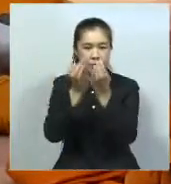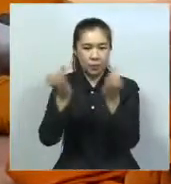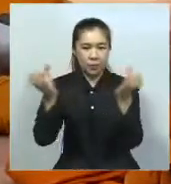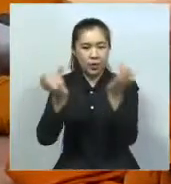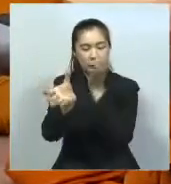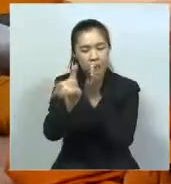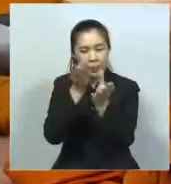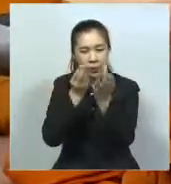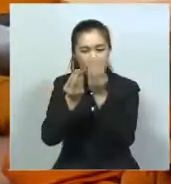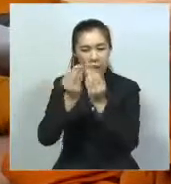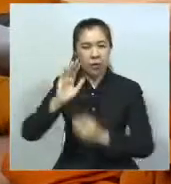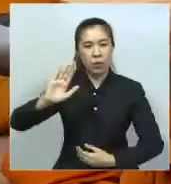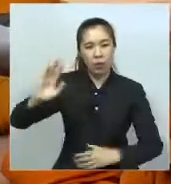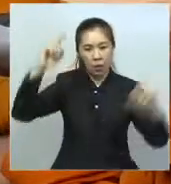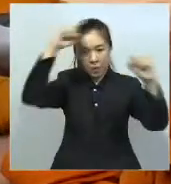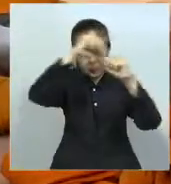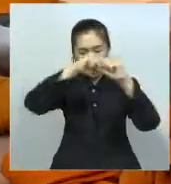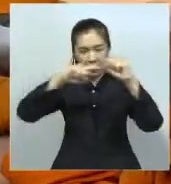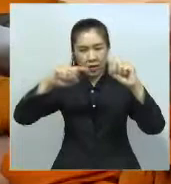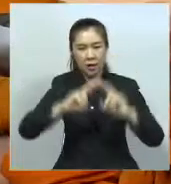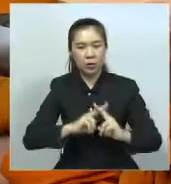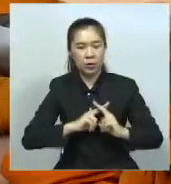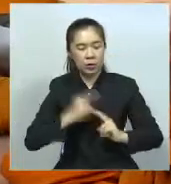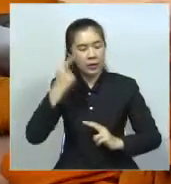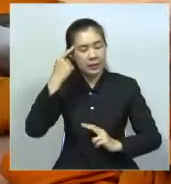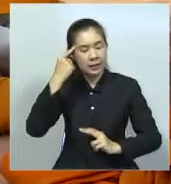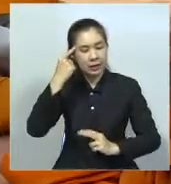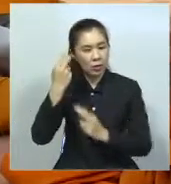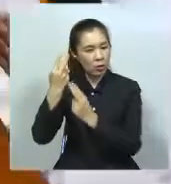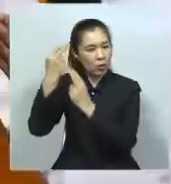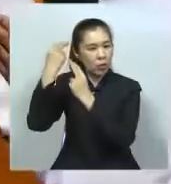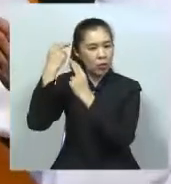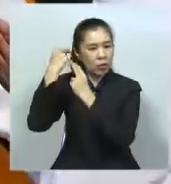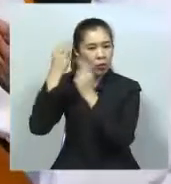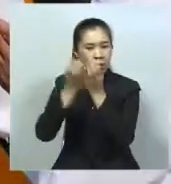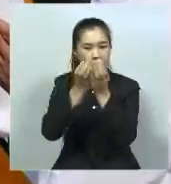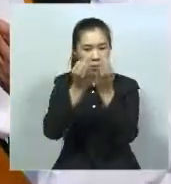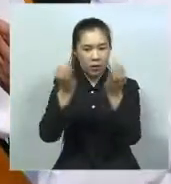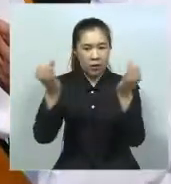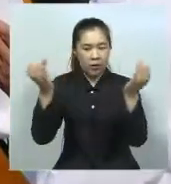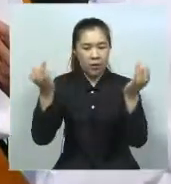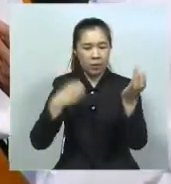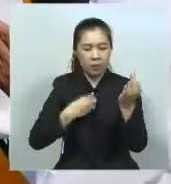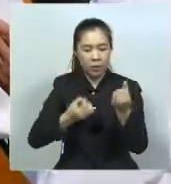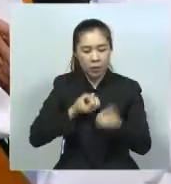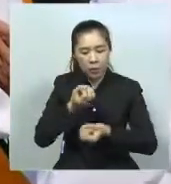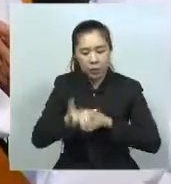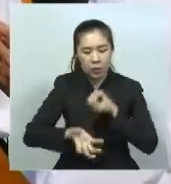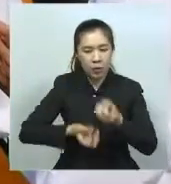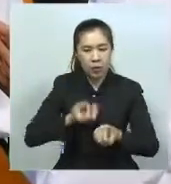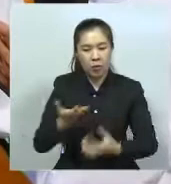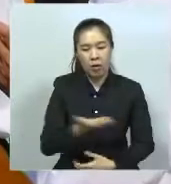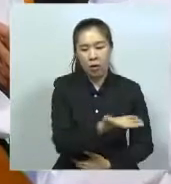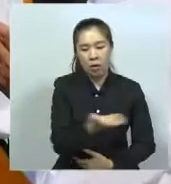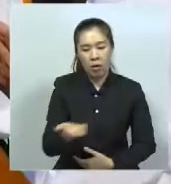ธรรมของพระพุทธเจ้าด้วยพระองค์เองและน้อมรำลึกถึงพระธรรมที่ทรงแสดงเป็นผลให้ผู้ฟังจ